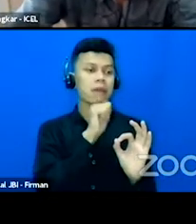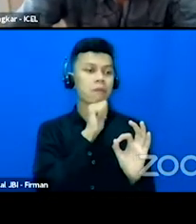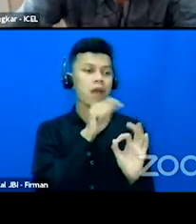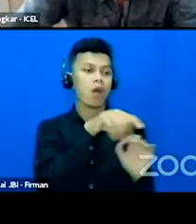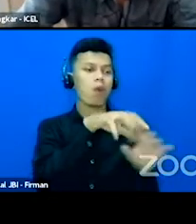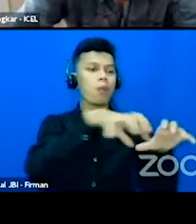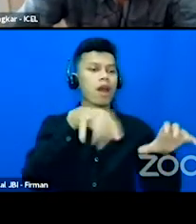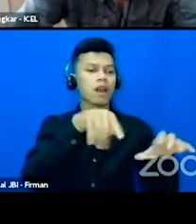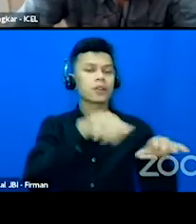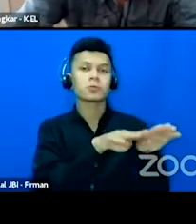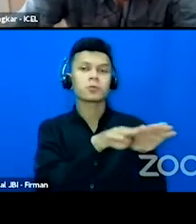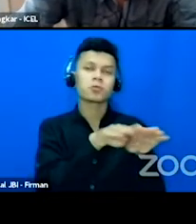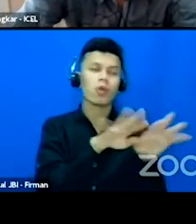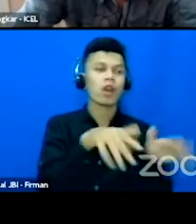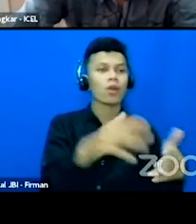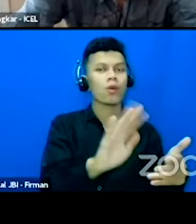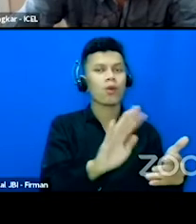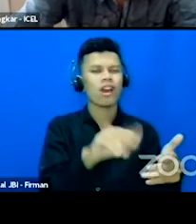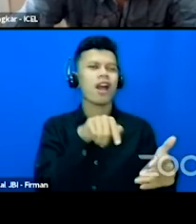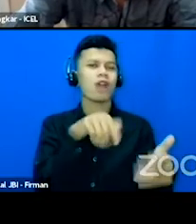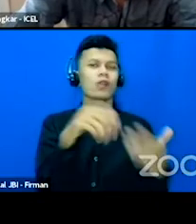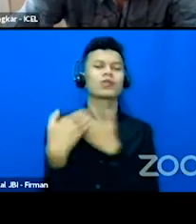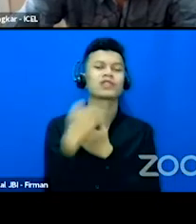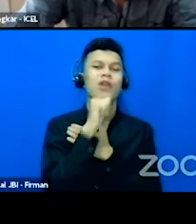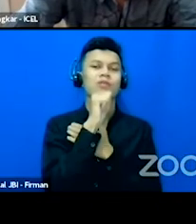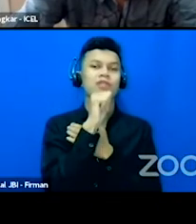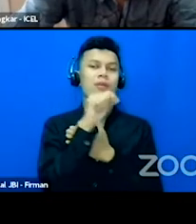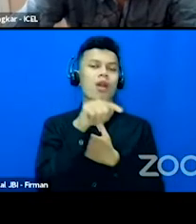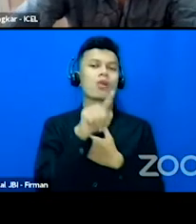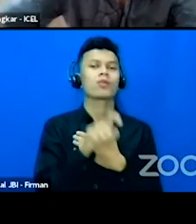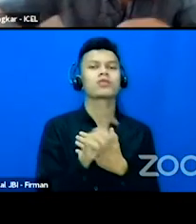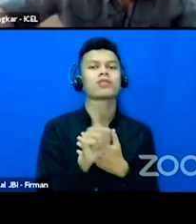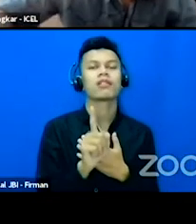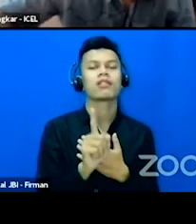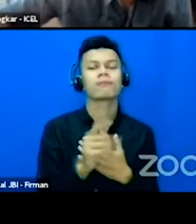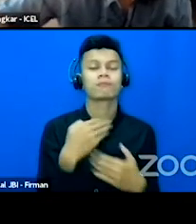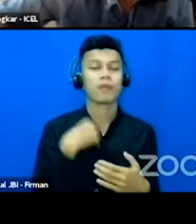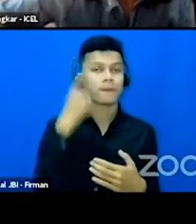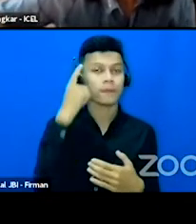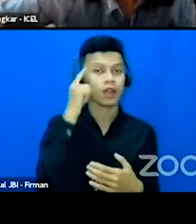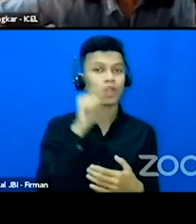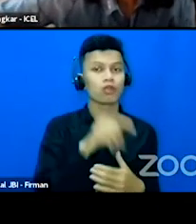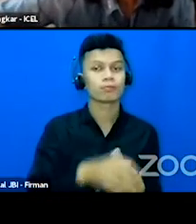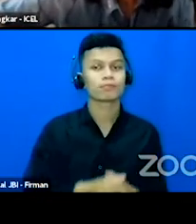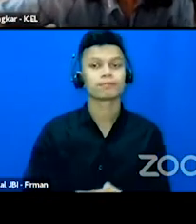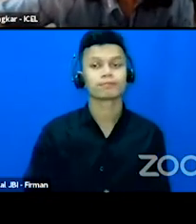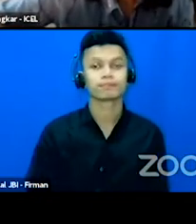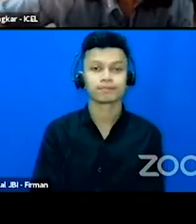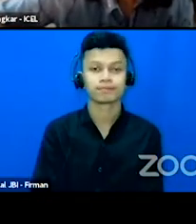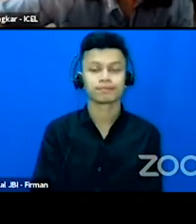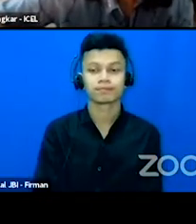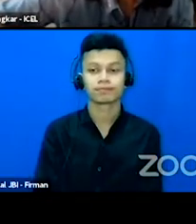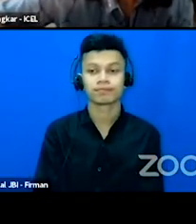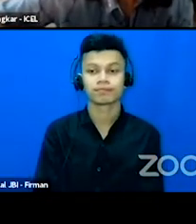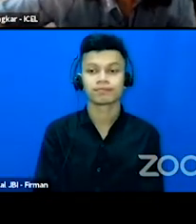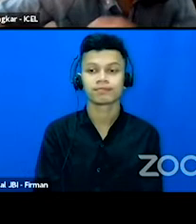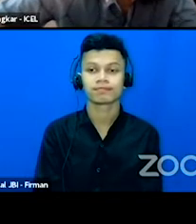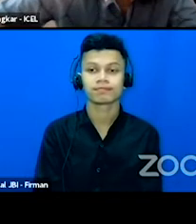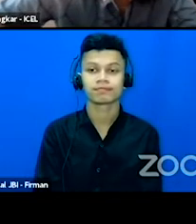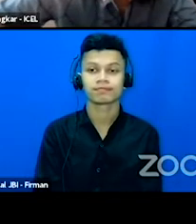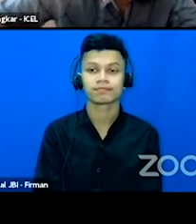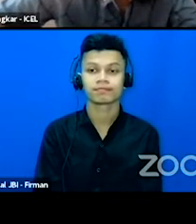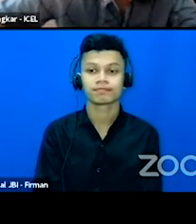sesuai dengan apa yang ditekan paikan sekira itu mbak pilih